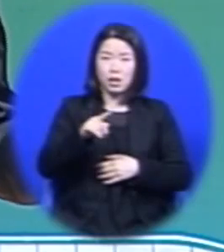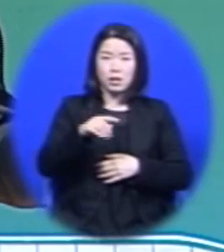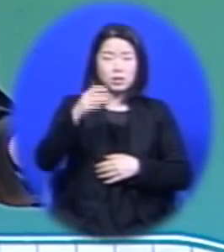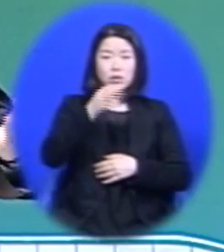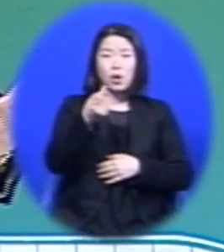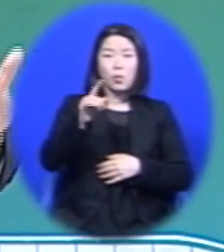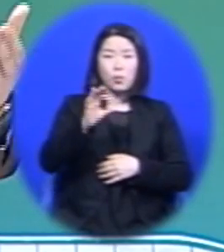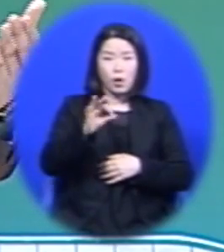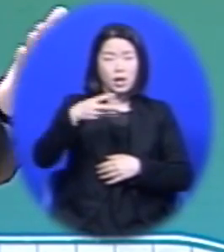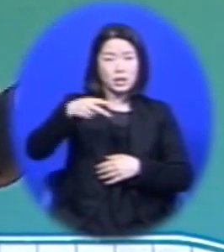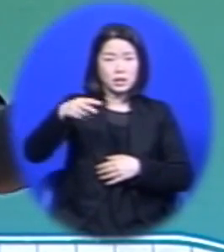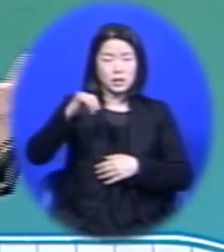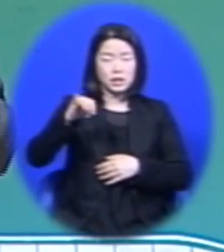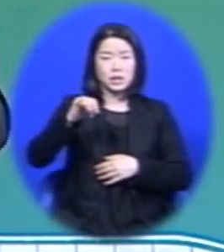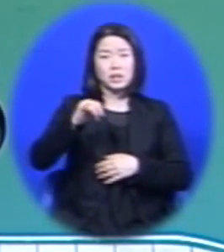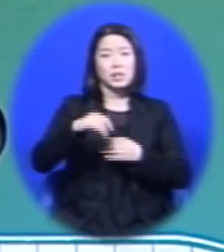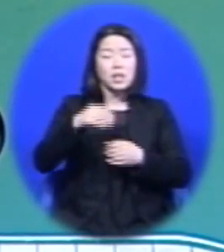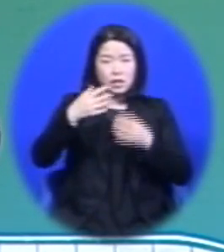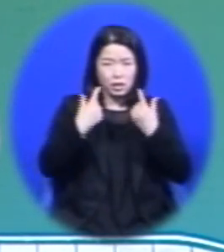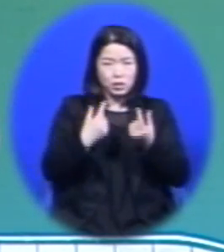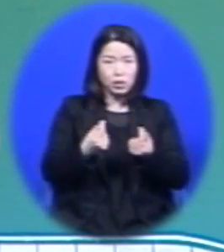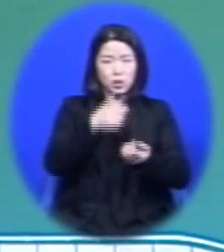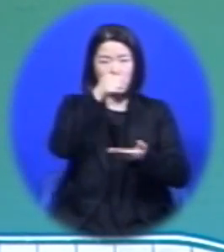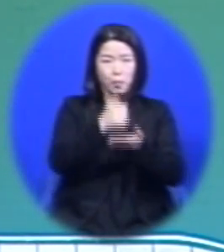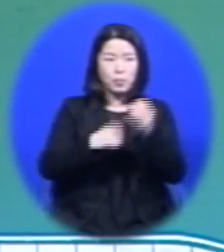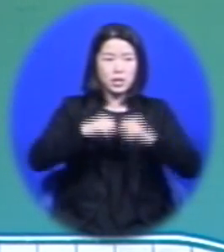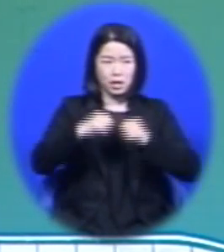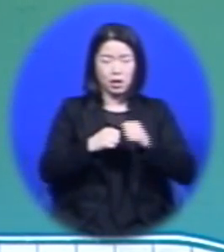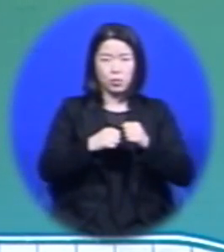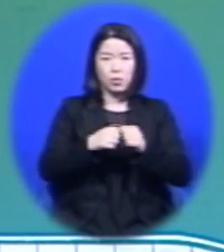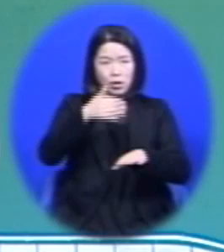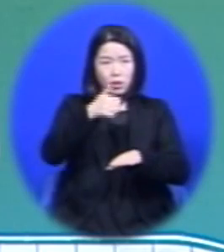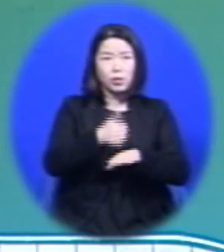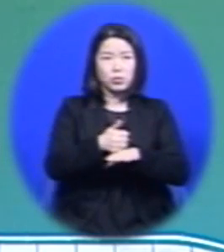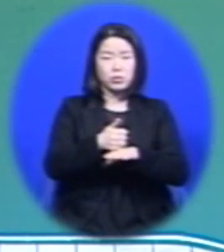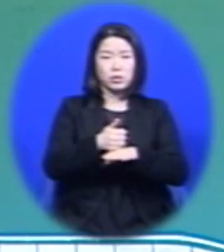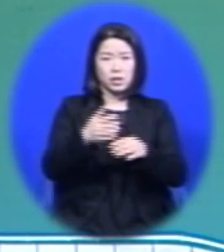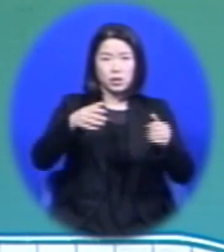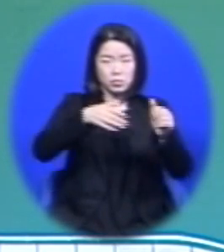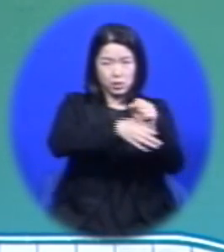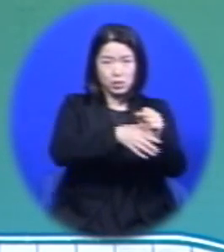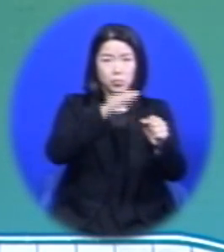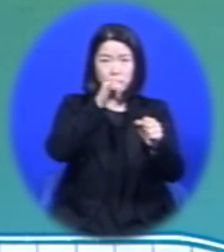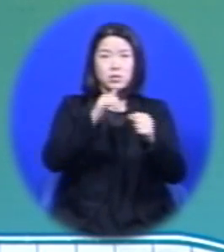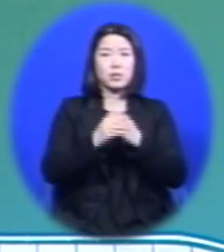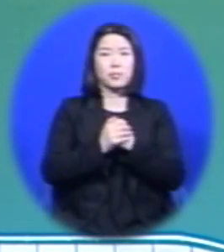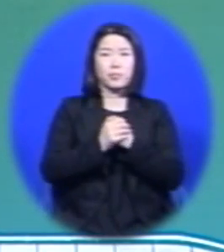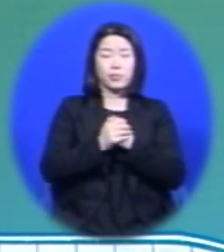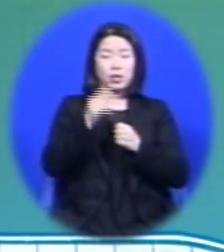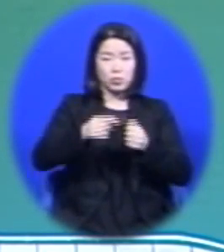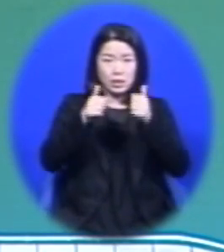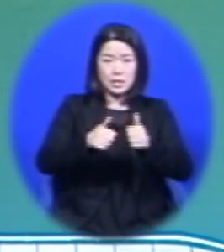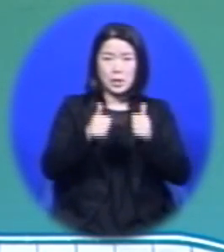여전히 범죄를 저지르고 사람을 죽이고 결국은 체포됩니다. 그리고